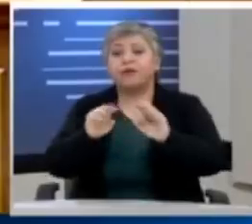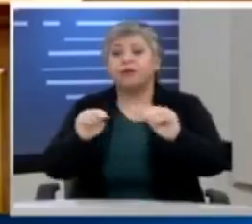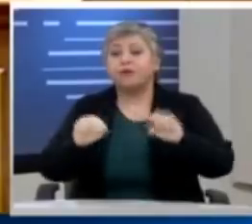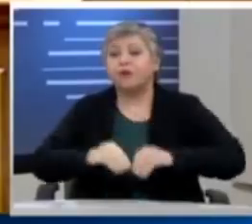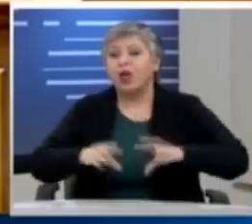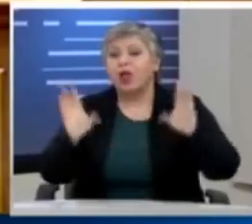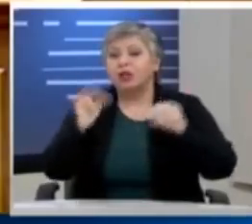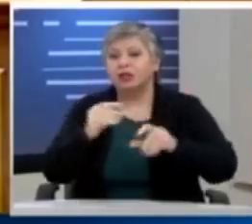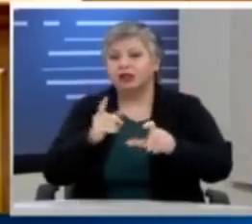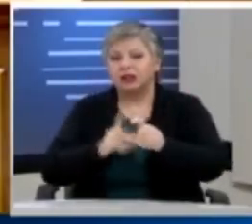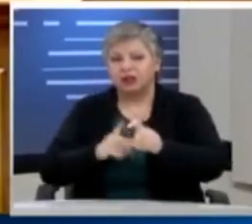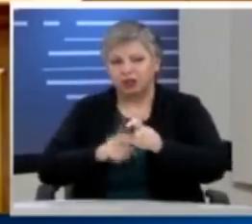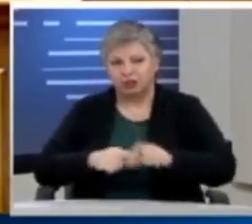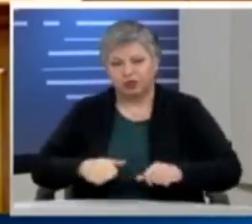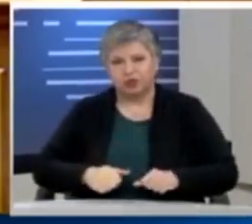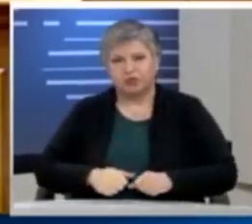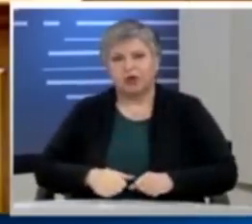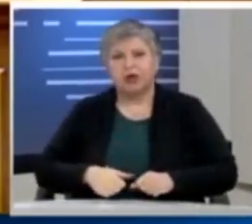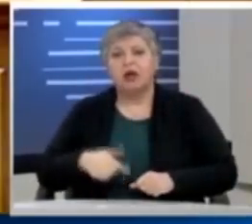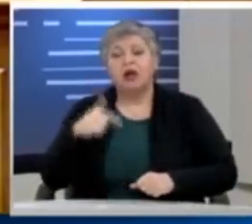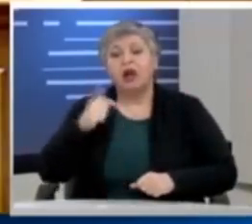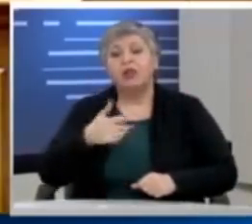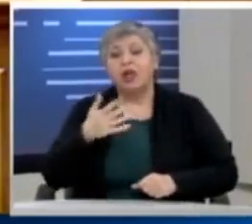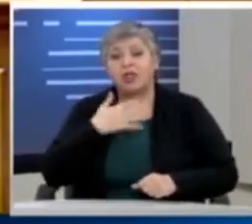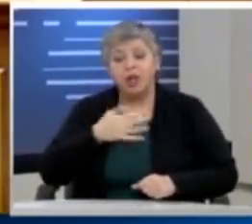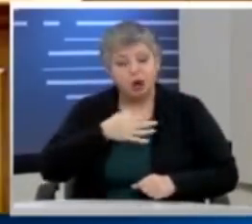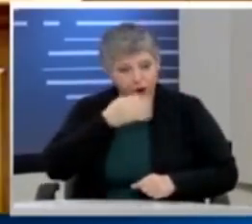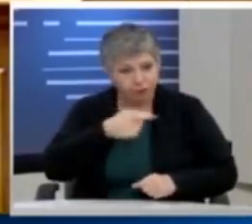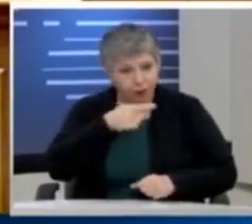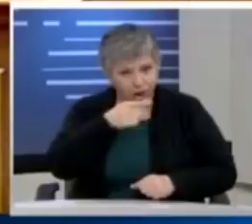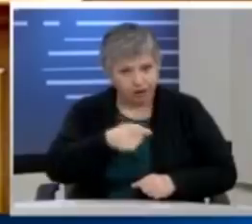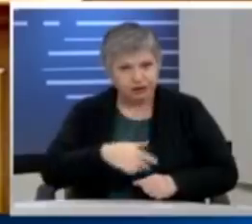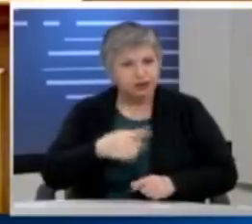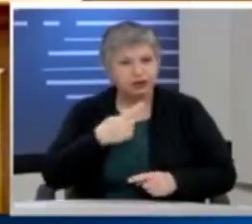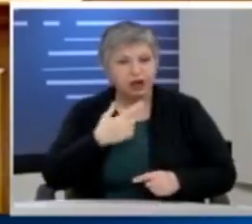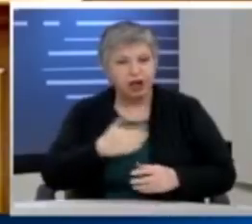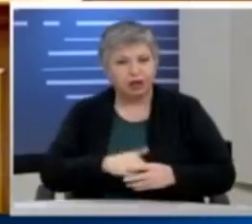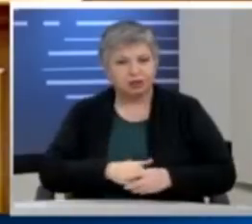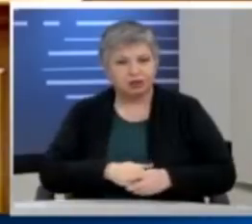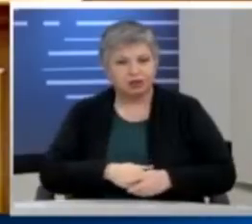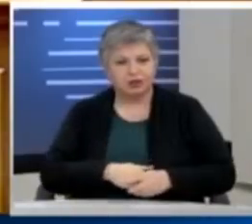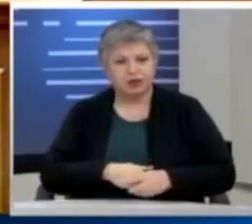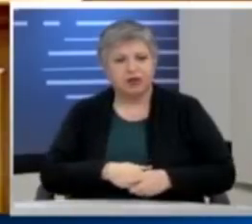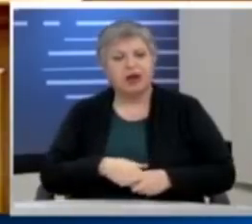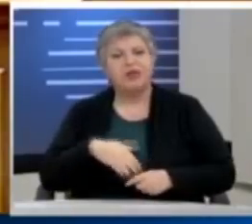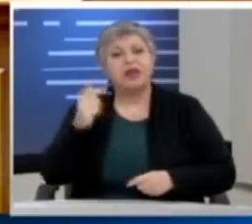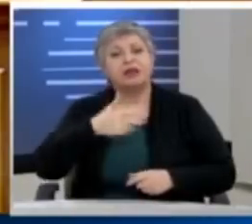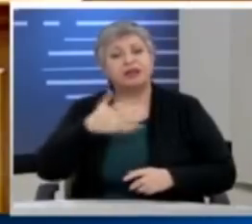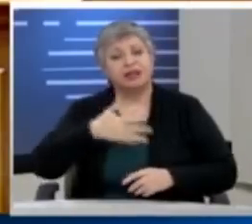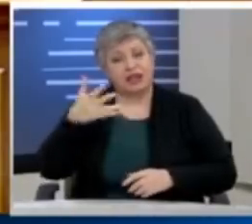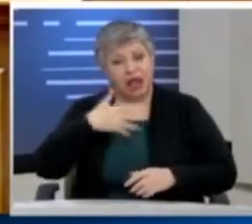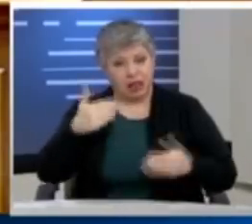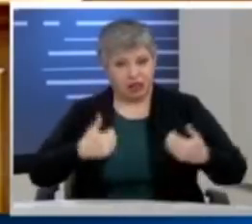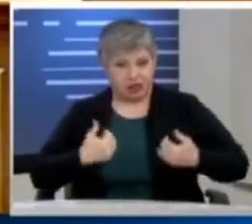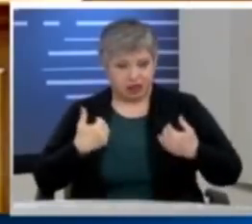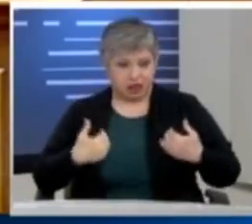ΚΚΕ? Καρτερό τον λένε. Για να σας θυμίσω λοιπόν, δεν είστε και τόσο μικρός βέβαια στην ηλικία, κύριε Τσίπρα,